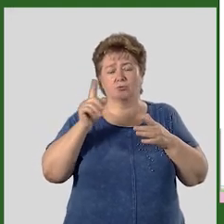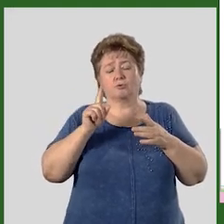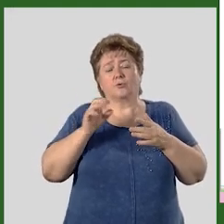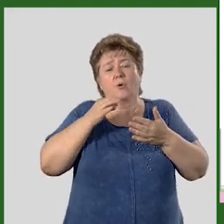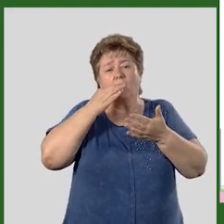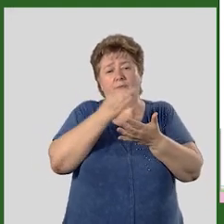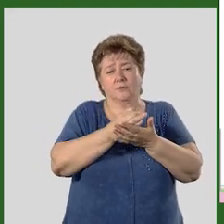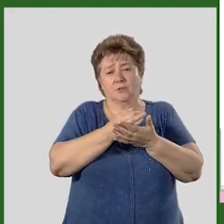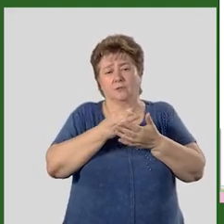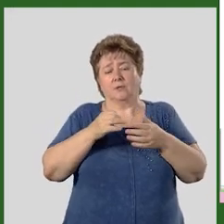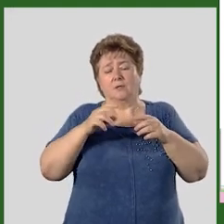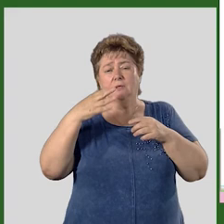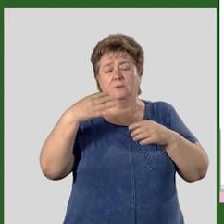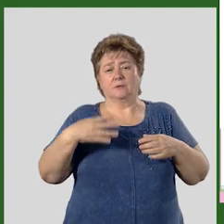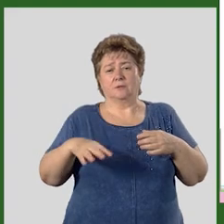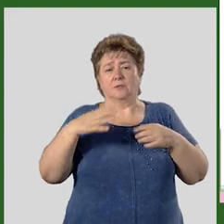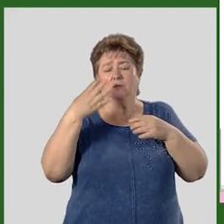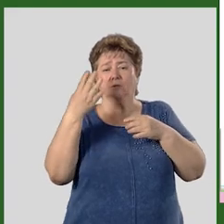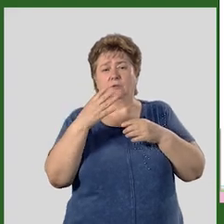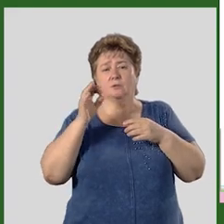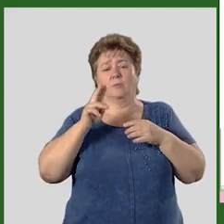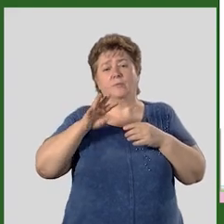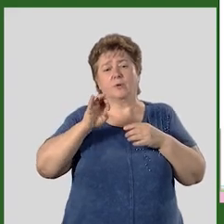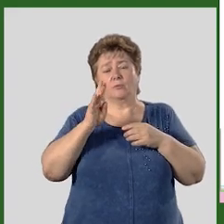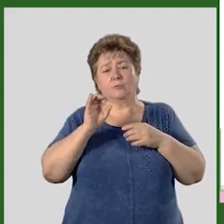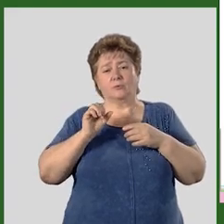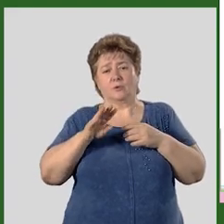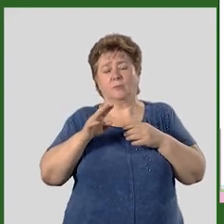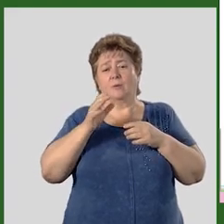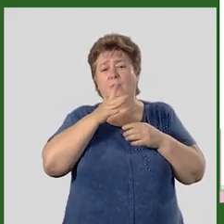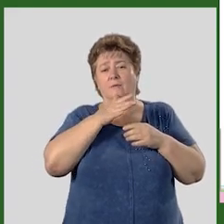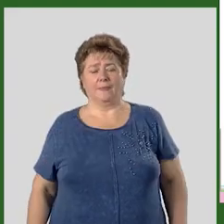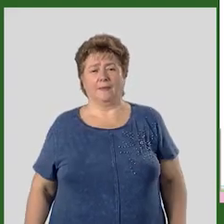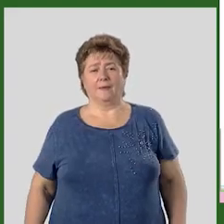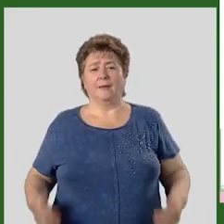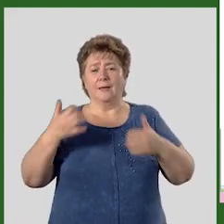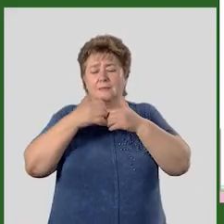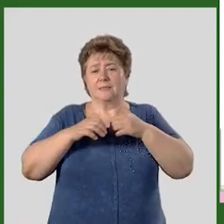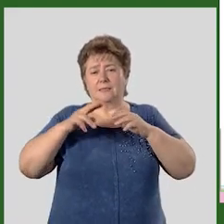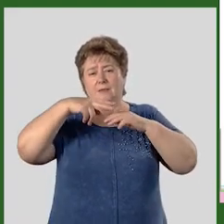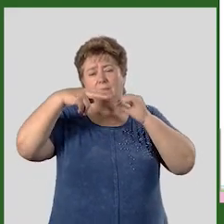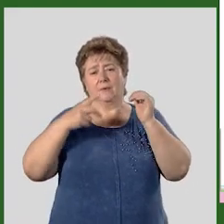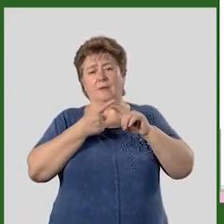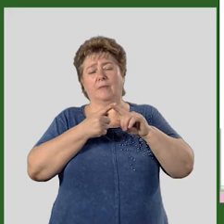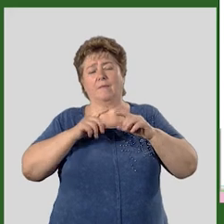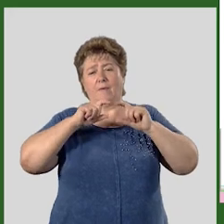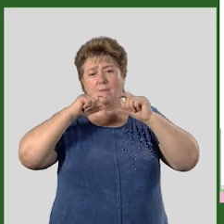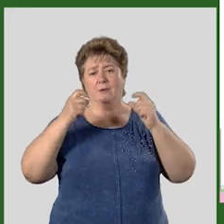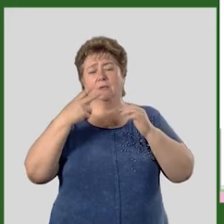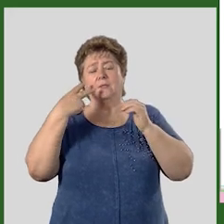что соответствует 44 минутам по времени. Средний меридиан этого